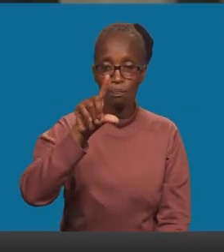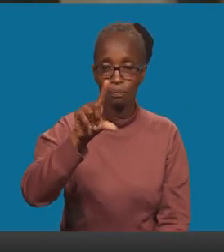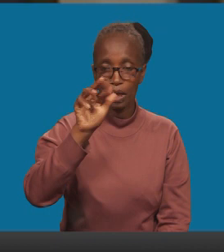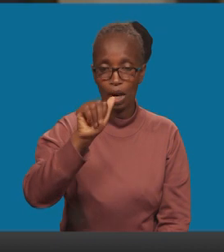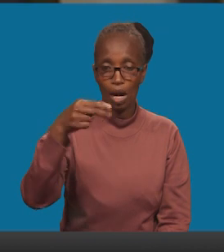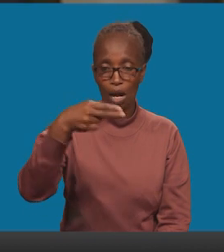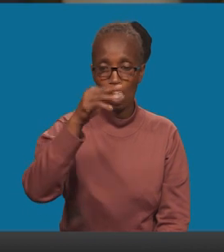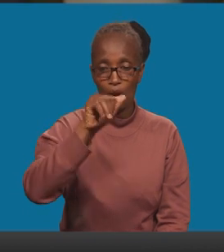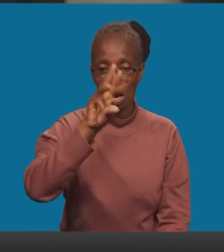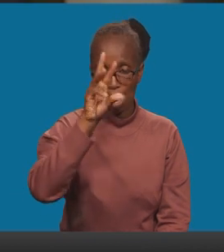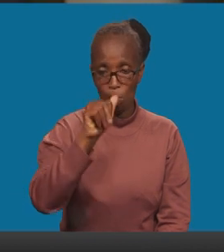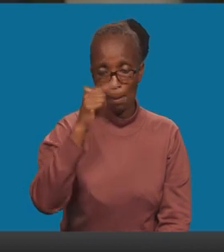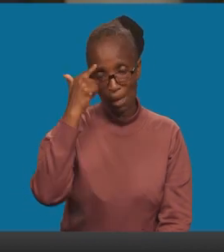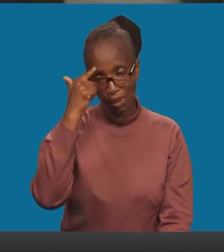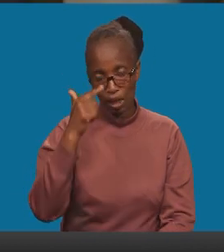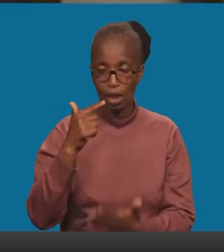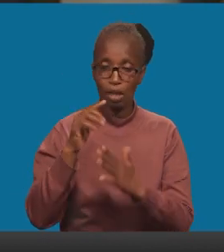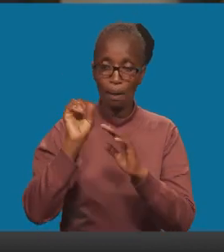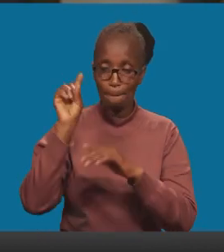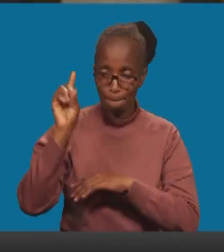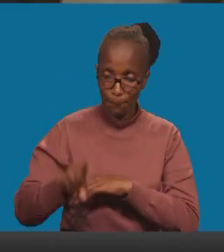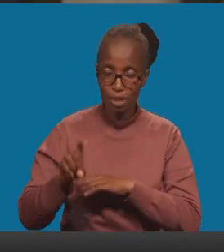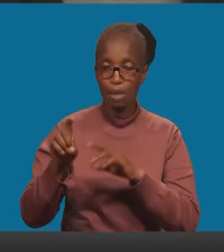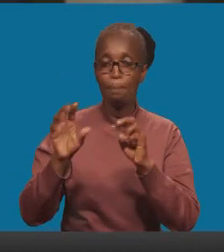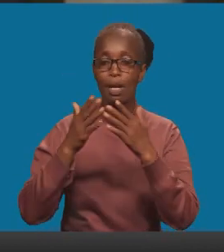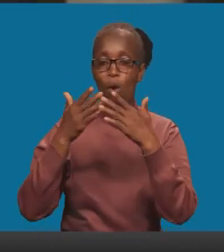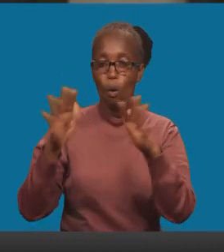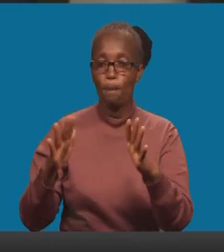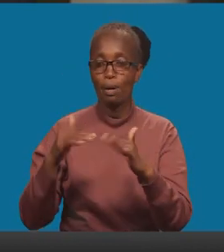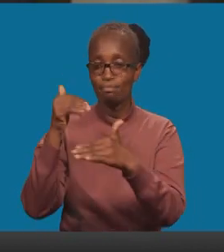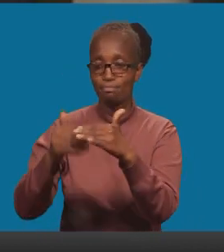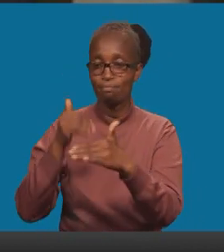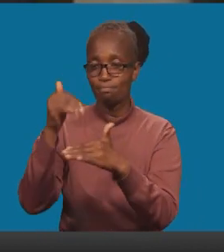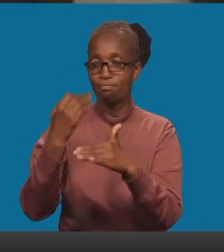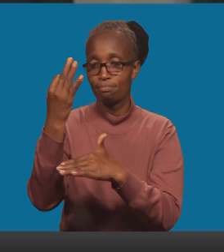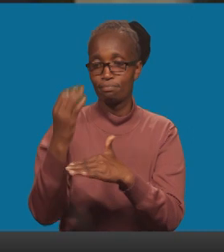point, which should be open in the next 30 days.